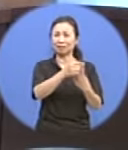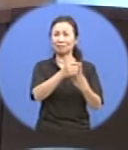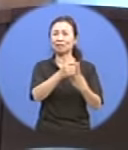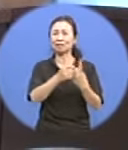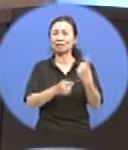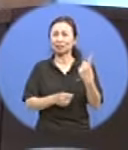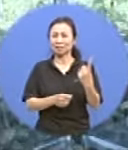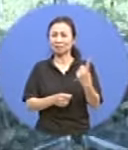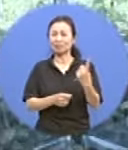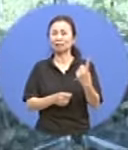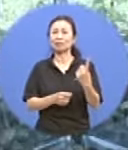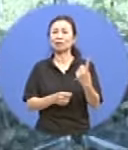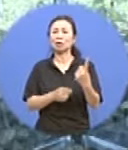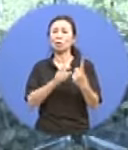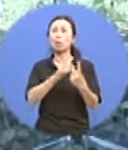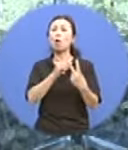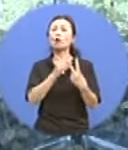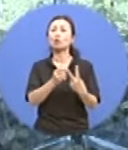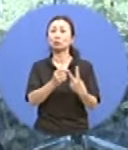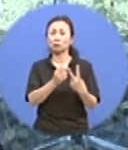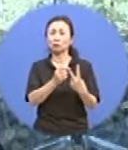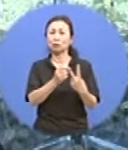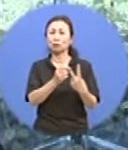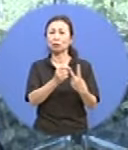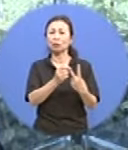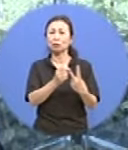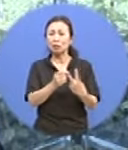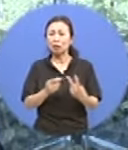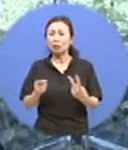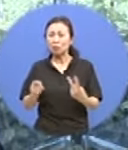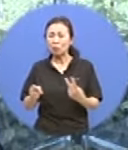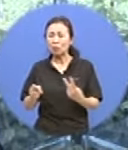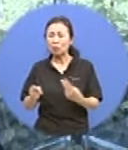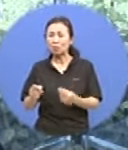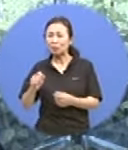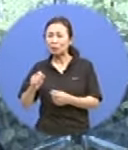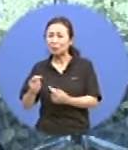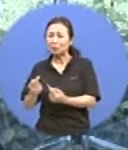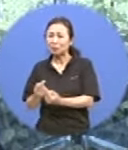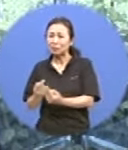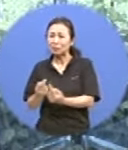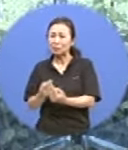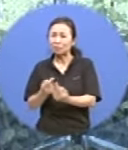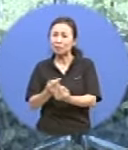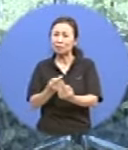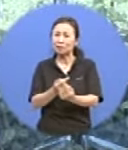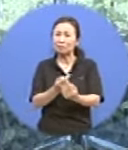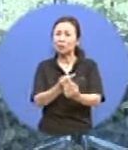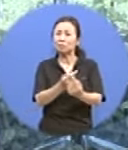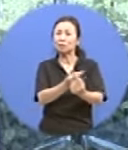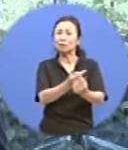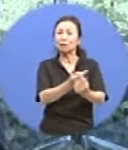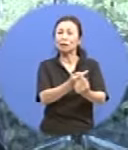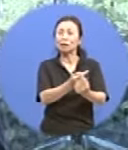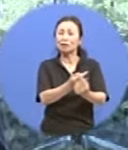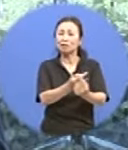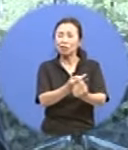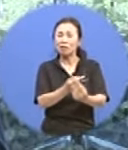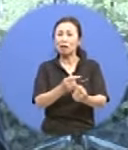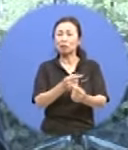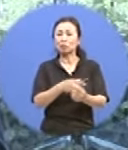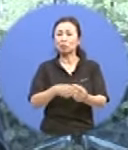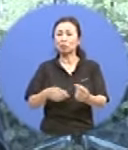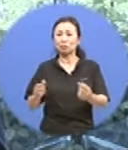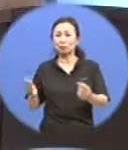ということもありますけども、もう一つは改良を積み重ねていって、そして振り返ってみると非常に大きな革新になっている